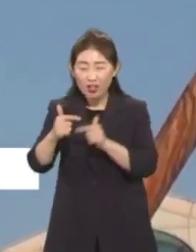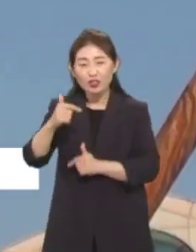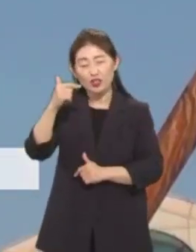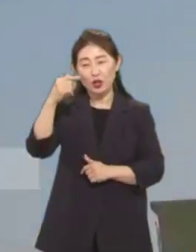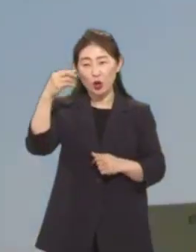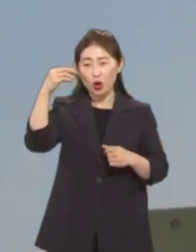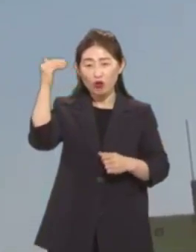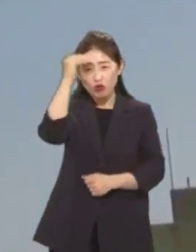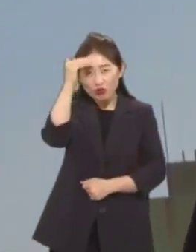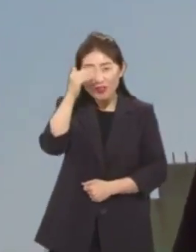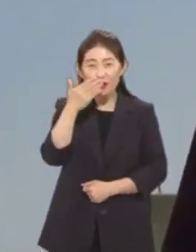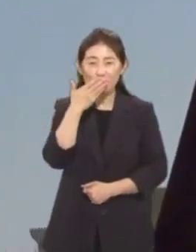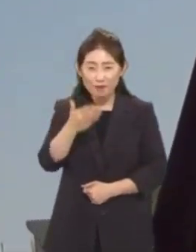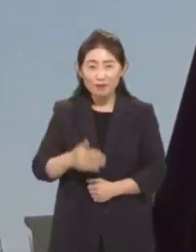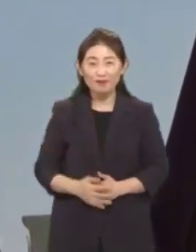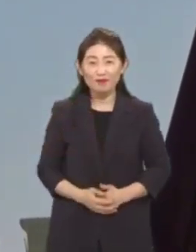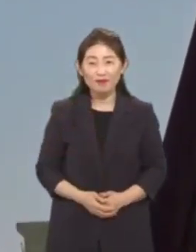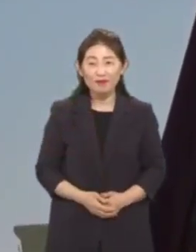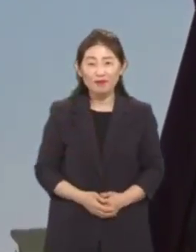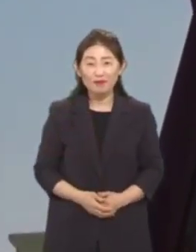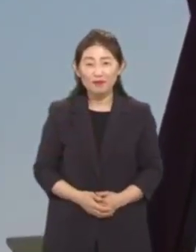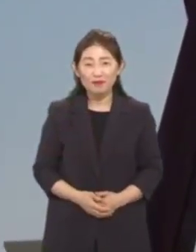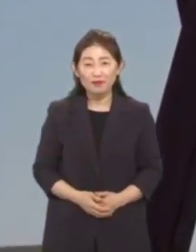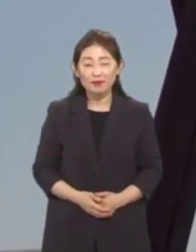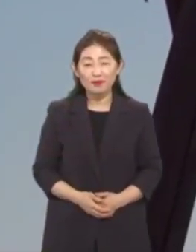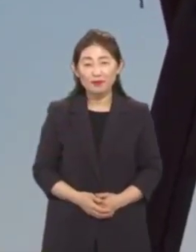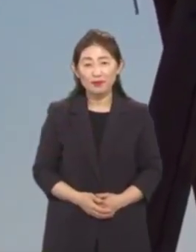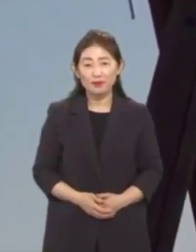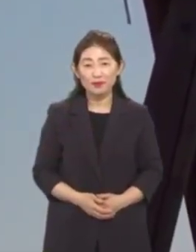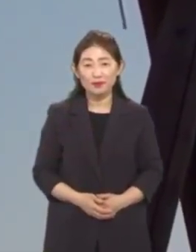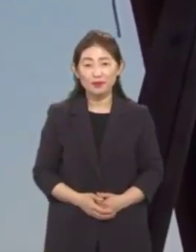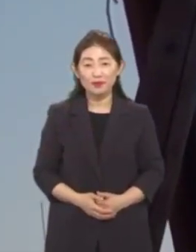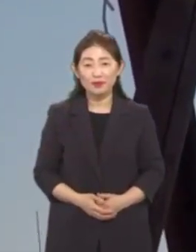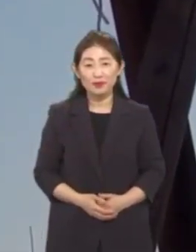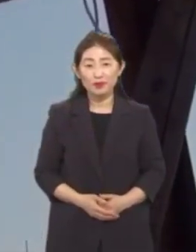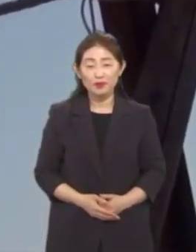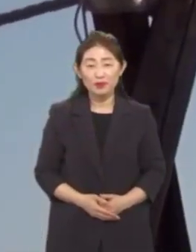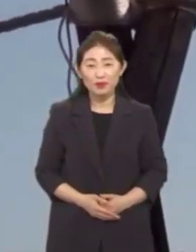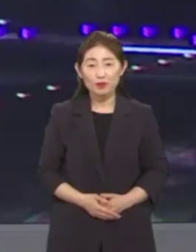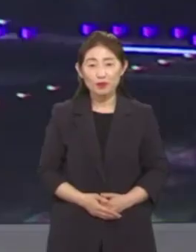공연을 감상할 수 있습니다. TJB 조혜원입니다.